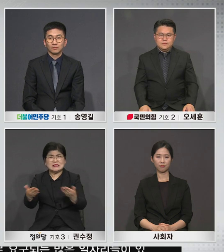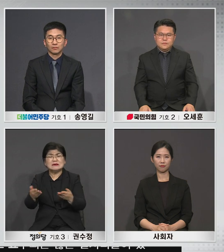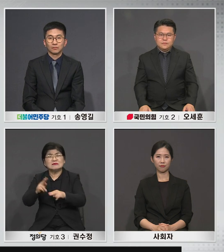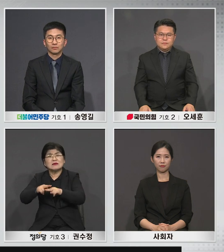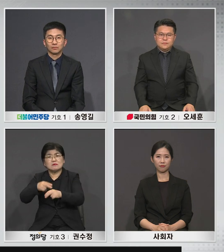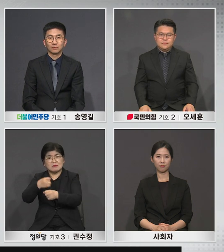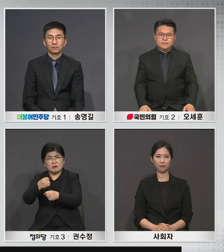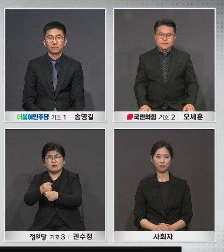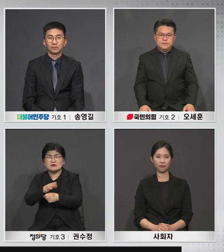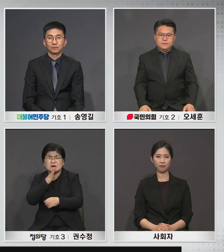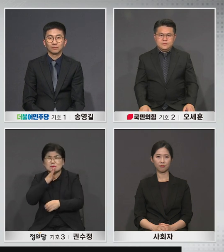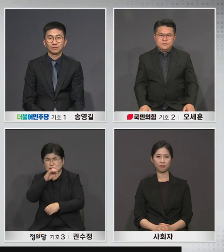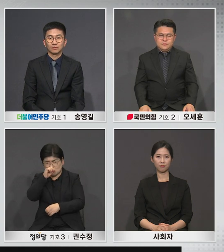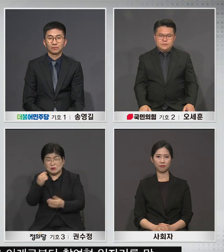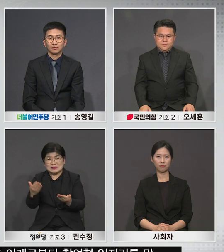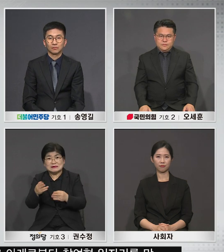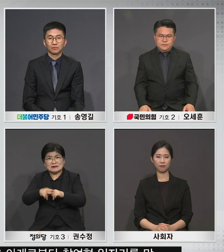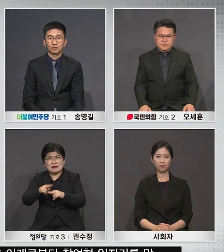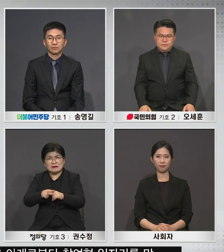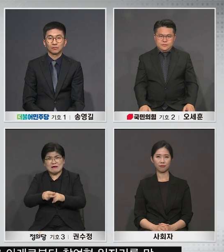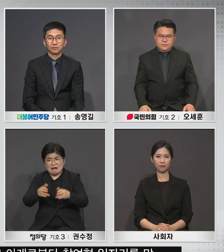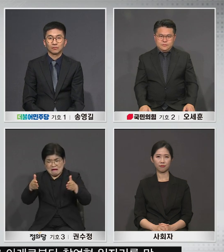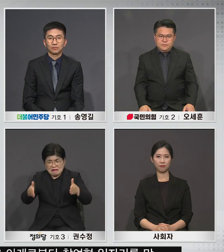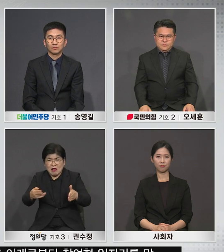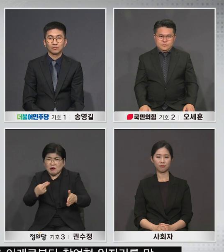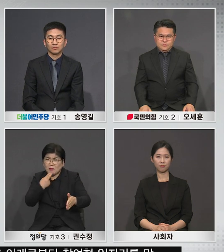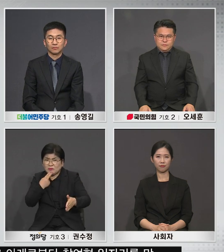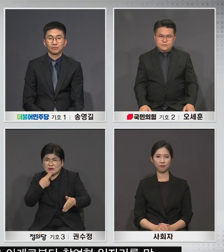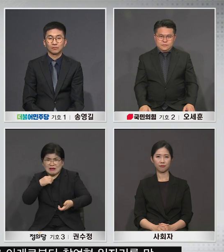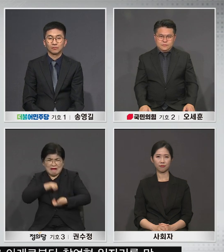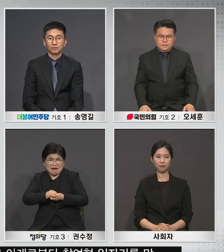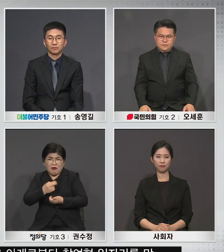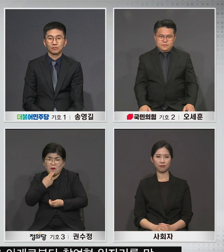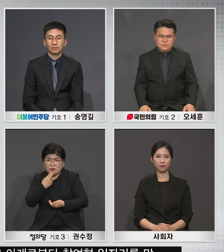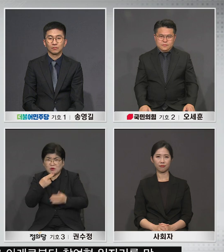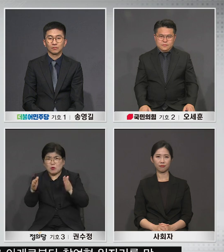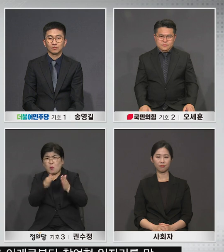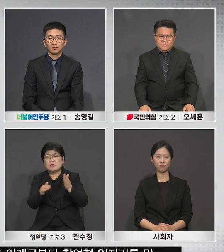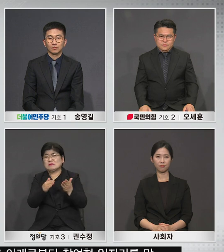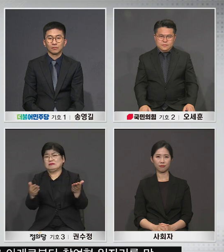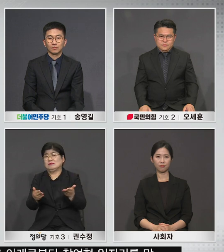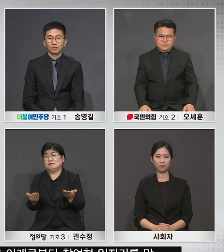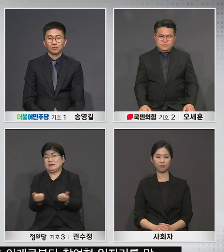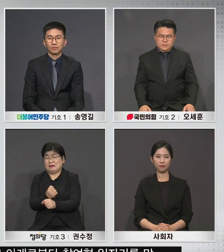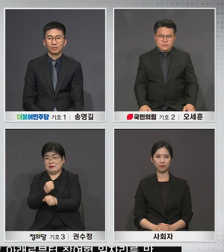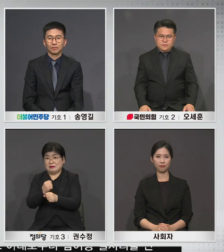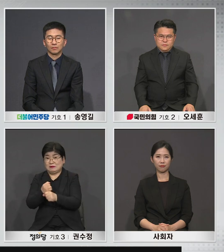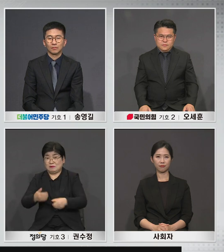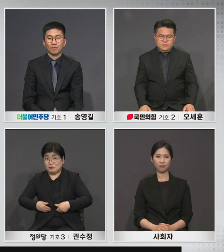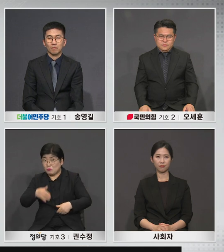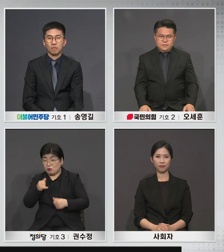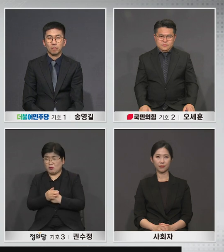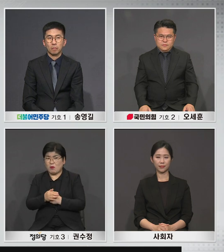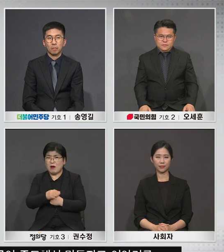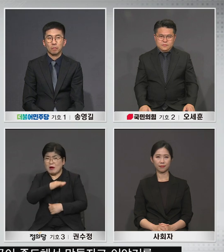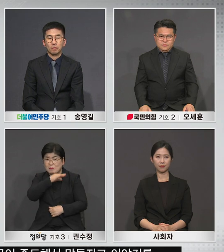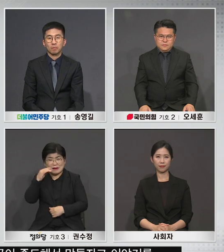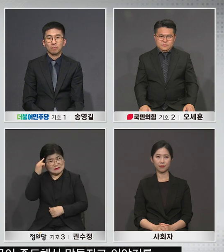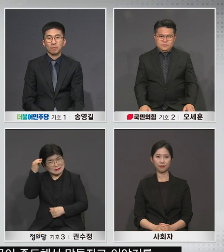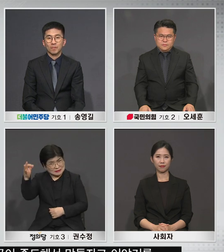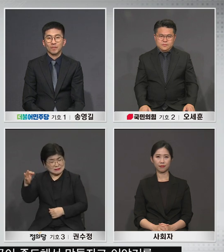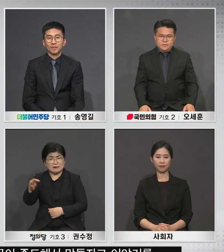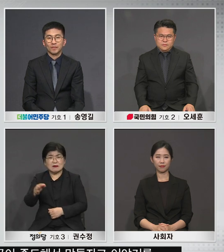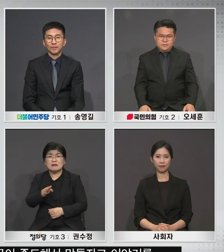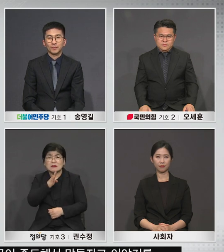제대로 된 일자리 그리고 기한이 없는 일자리를 공공이 주도해서 만들자고 이야기를 하는 것입니다. 이것이 제대로 된 상상력이고 이것이 제대로 된